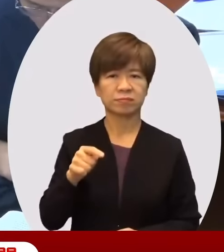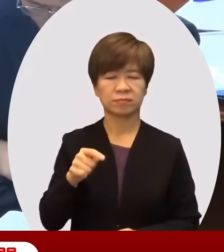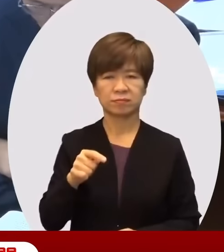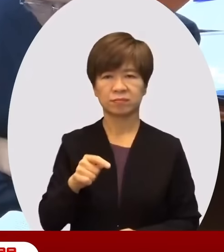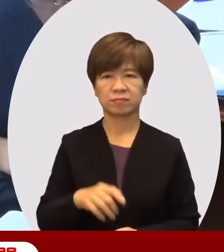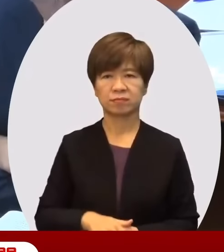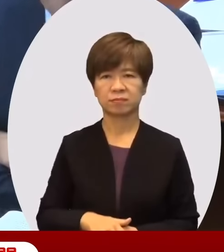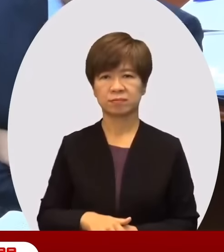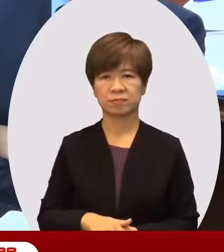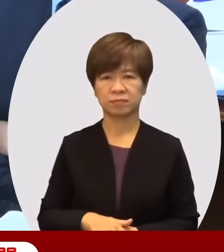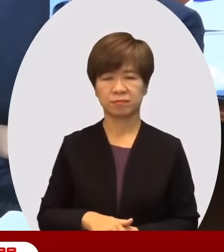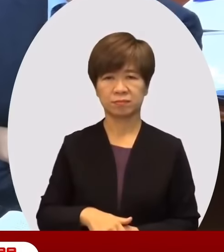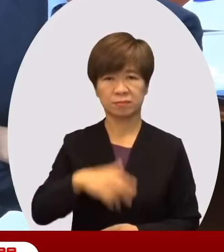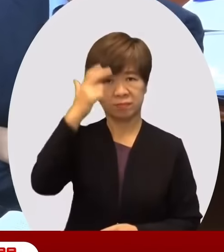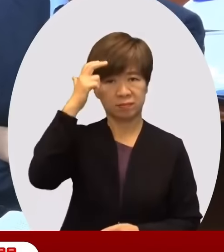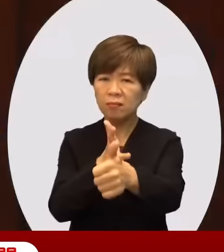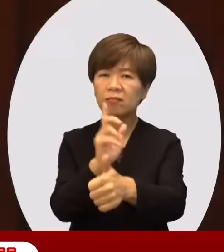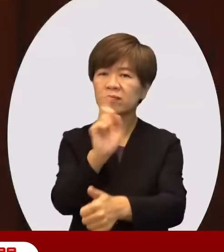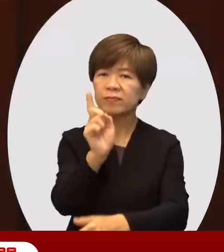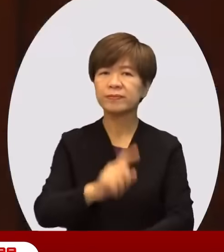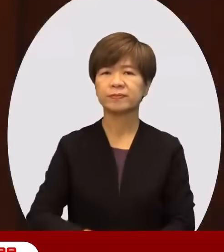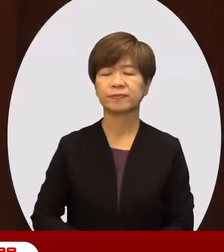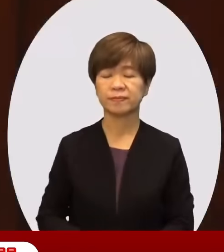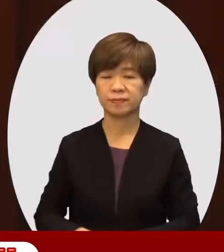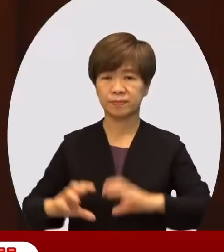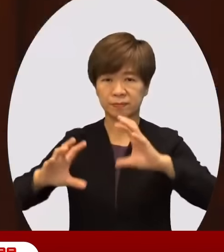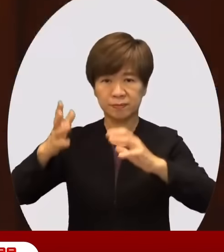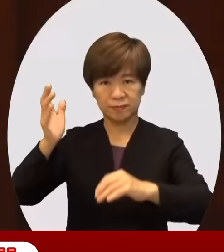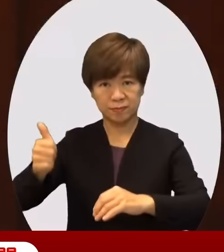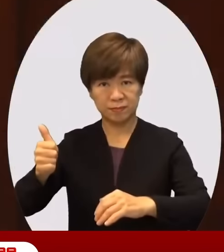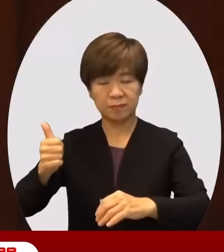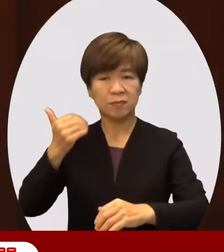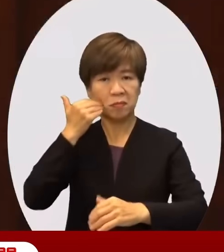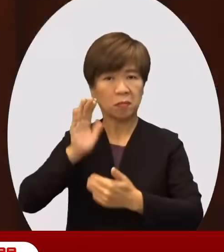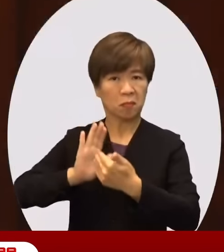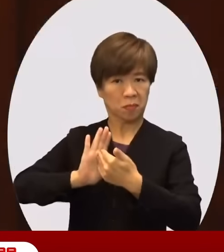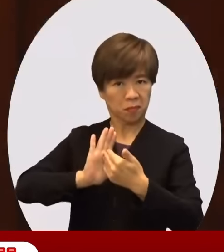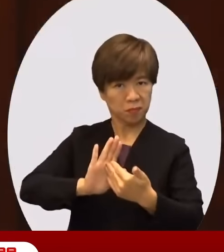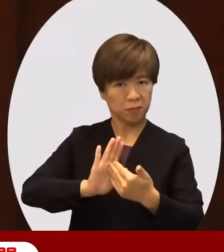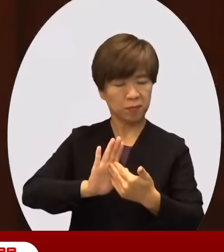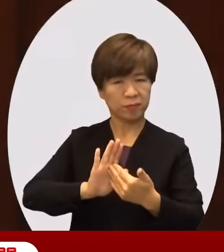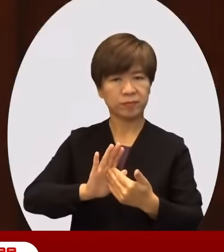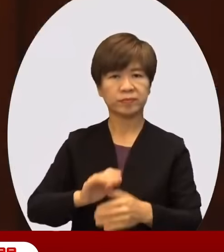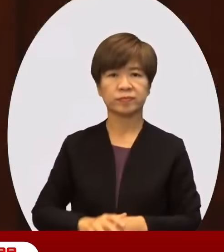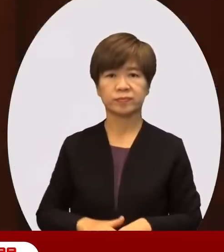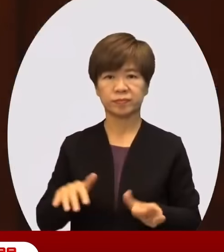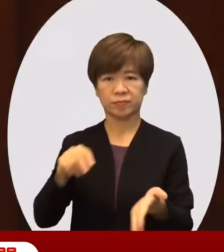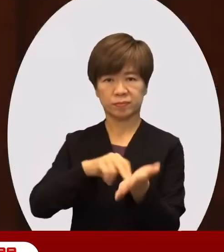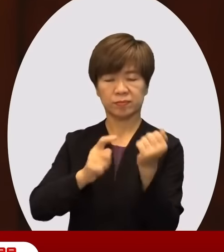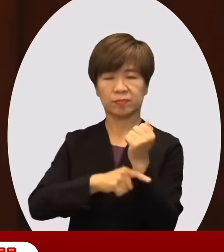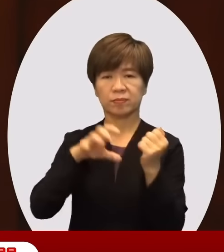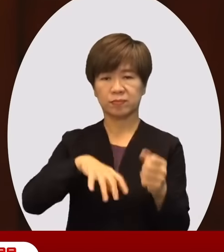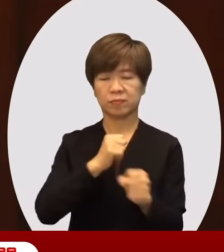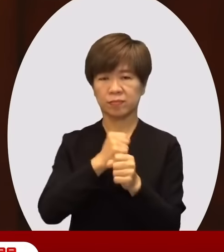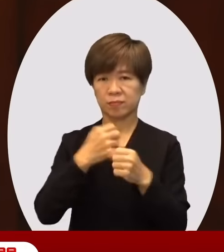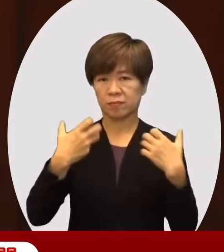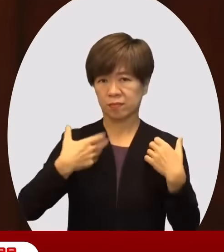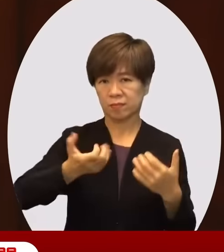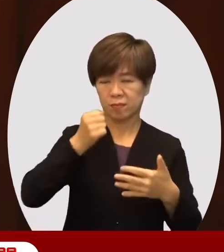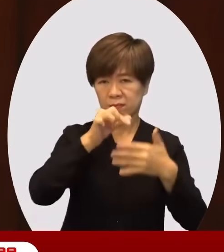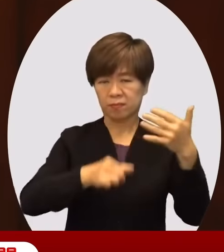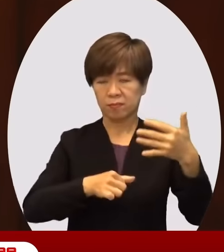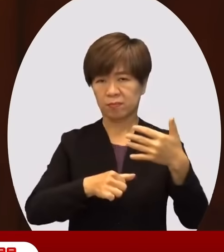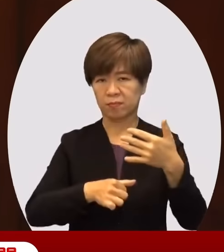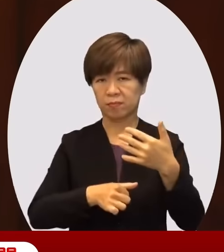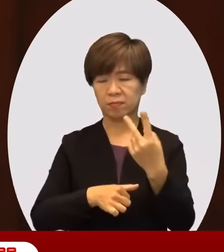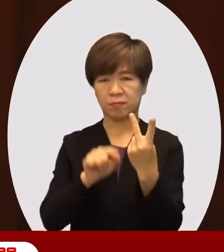害这个宪法的机关的忠诚。 总统如果拒绝以现在的立法院职权行使法第2章之1